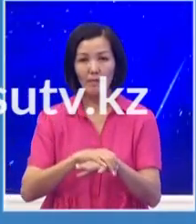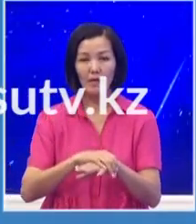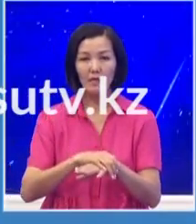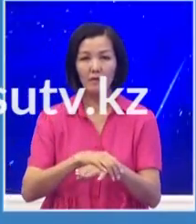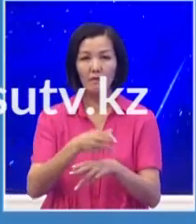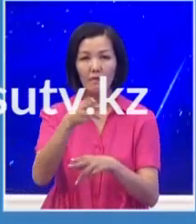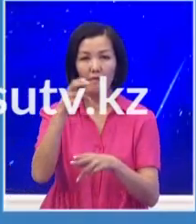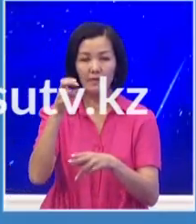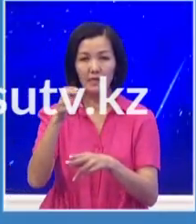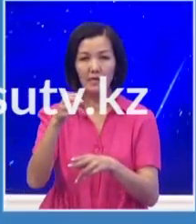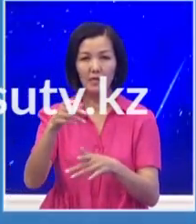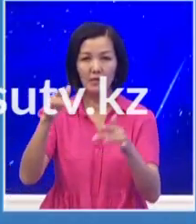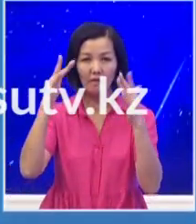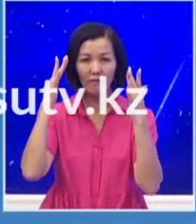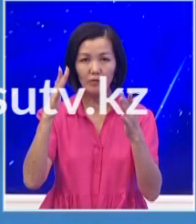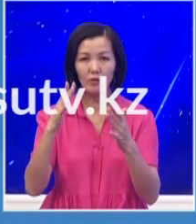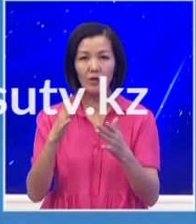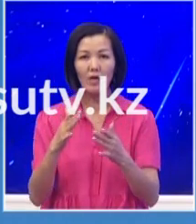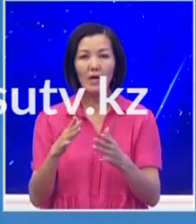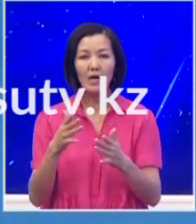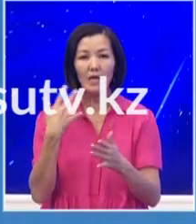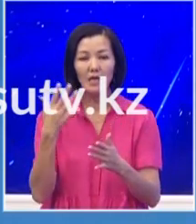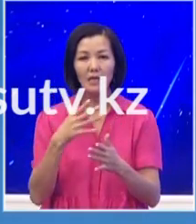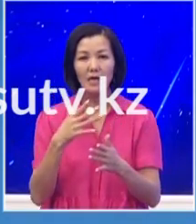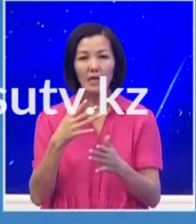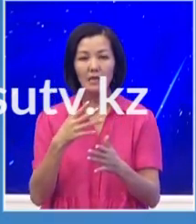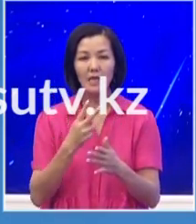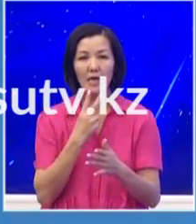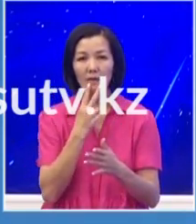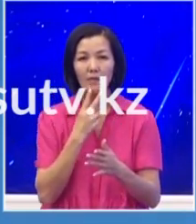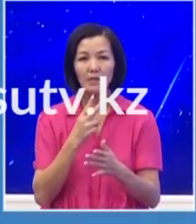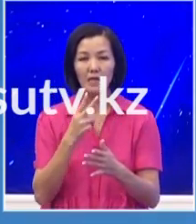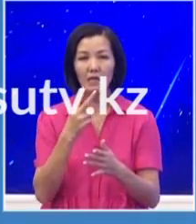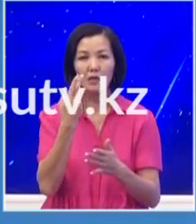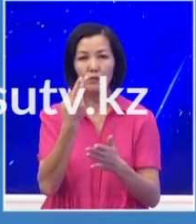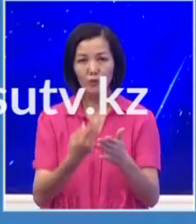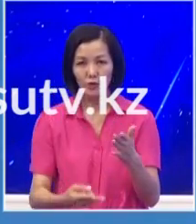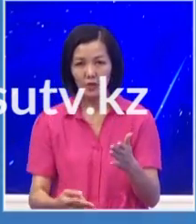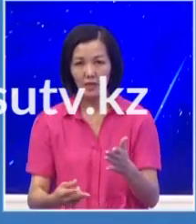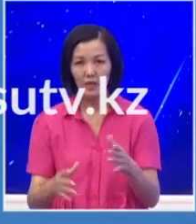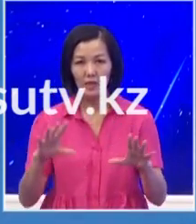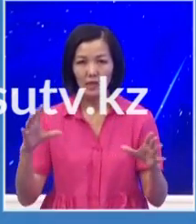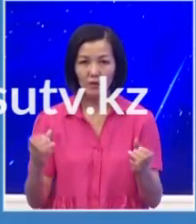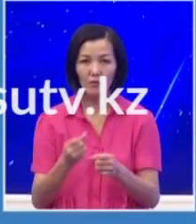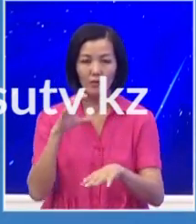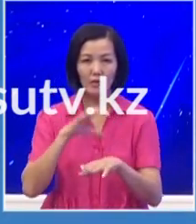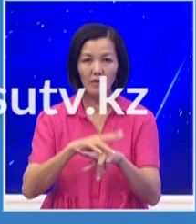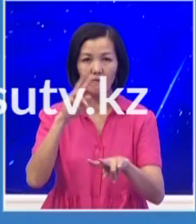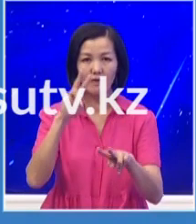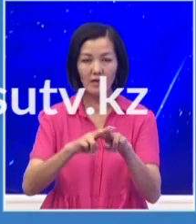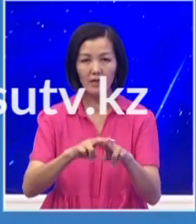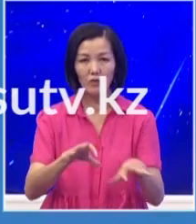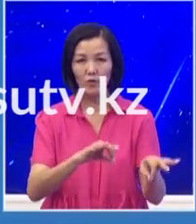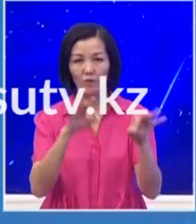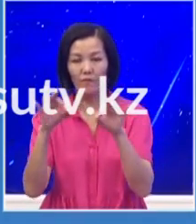выстрелил в воздух из пневматического пистолета. Когда обезьяна спустилась на землю, он схватил ее, снова запер в клетку и